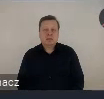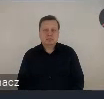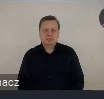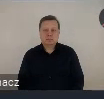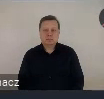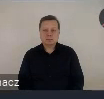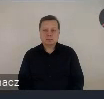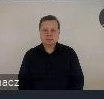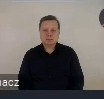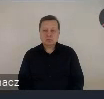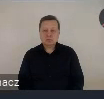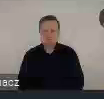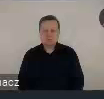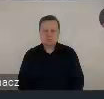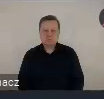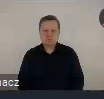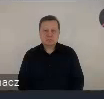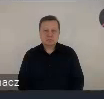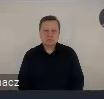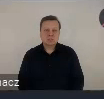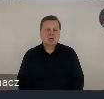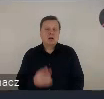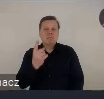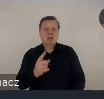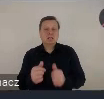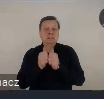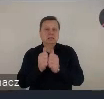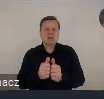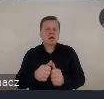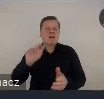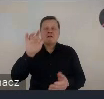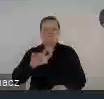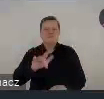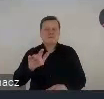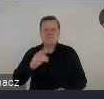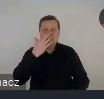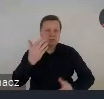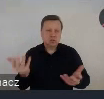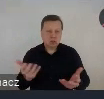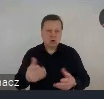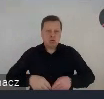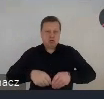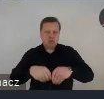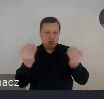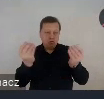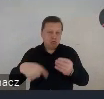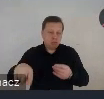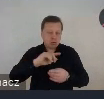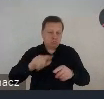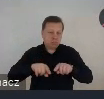I w ramach tego pierwszego zadania będą następujące działania, czyli rozwój potencjału